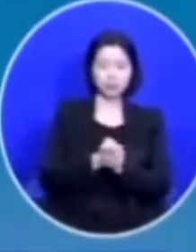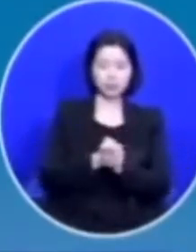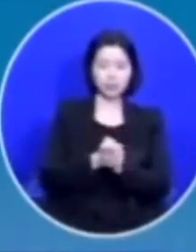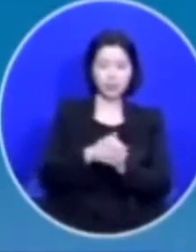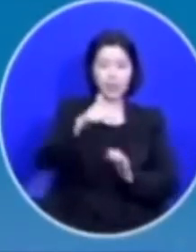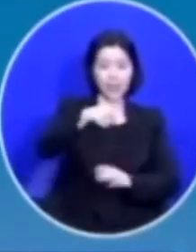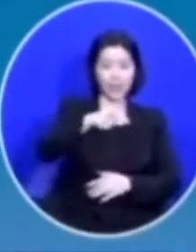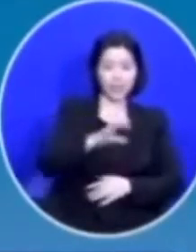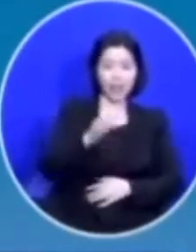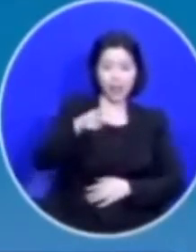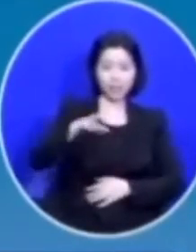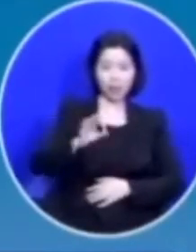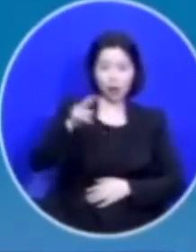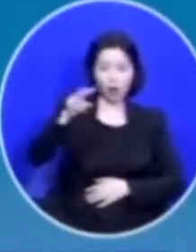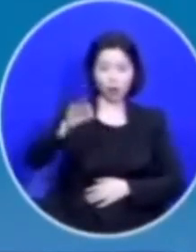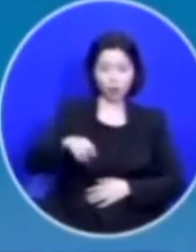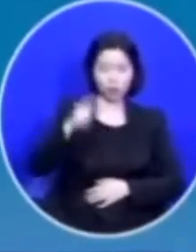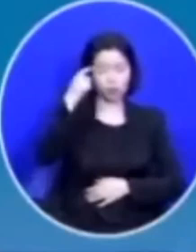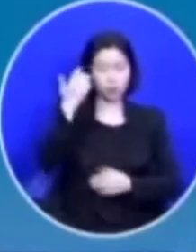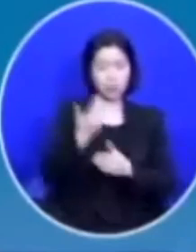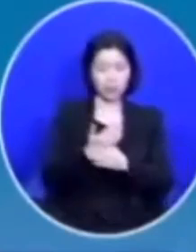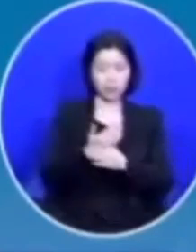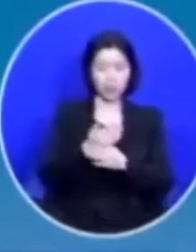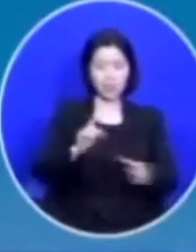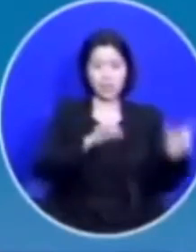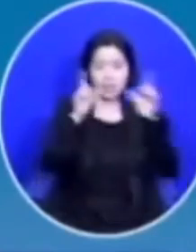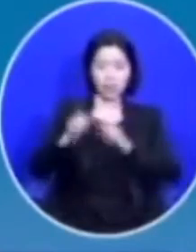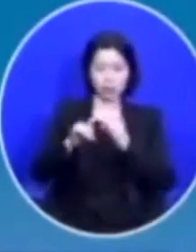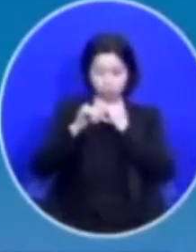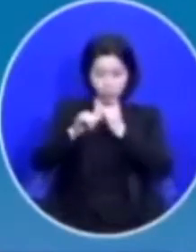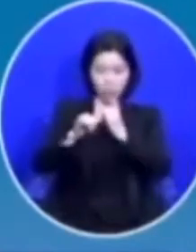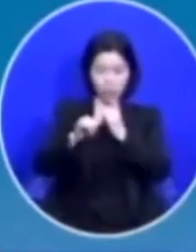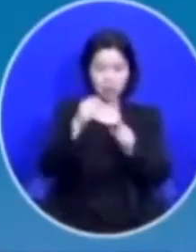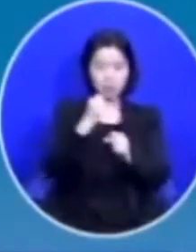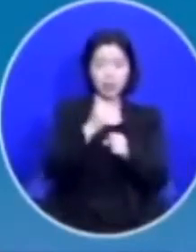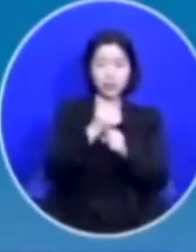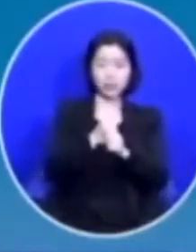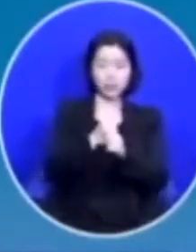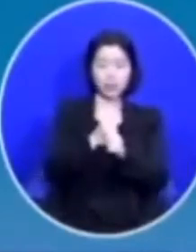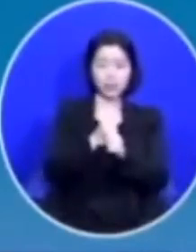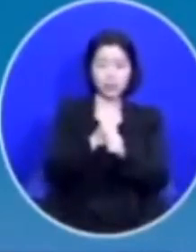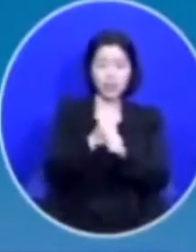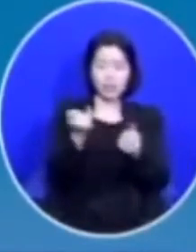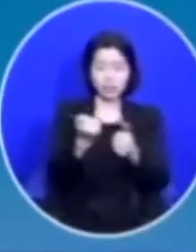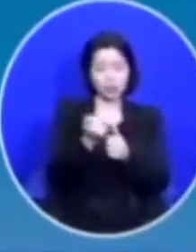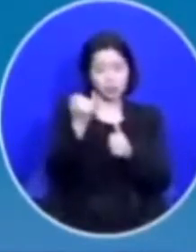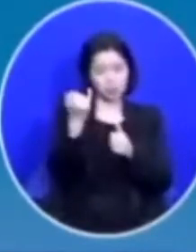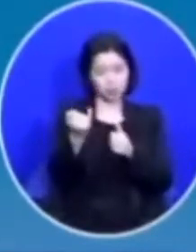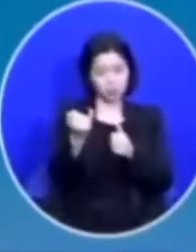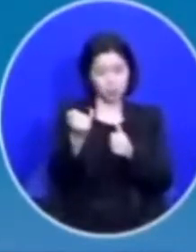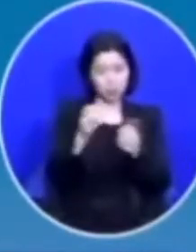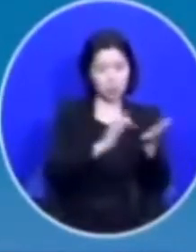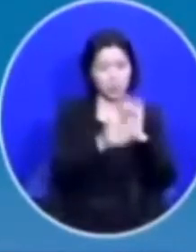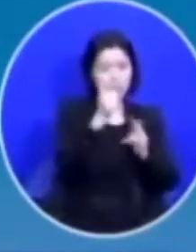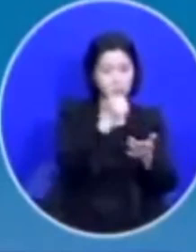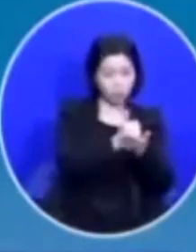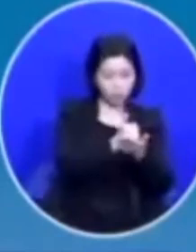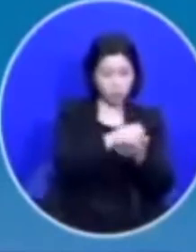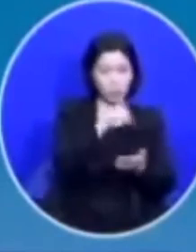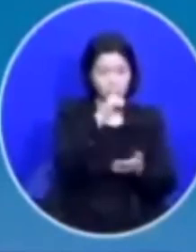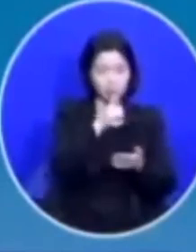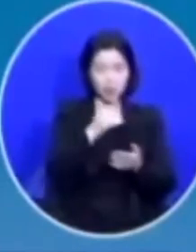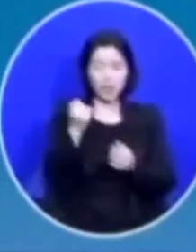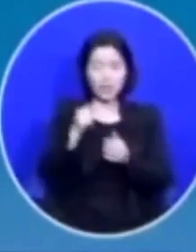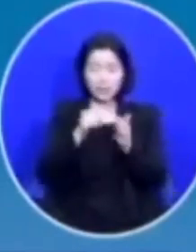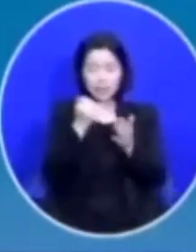강영호 박사의 삶을 위대한 삶으로 만든 대는 강영우 박사님 안에 계신 예수님도 계셨지만 그